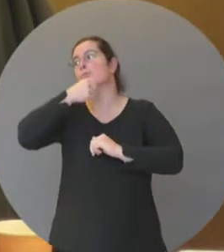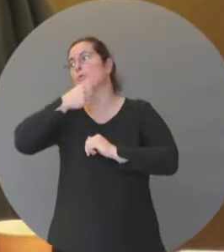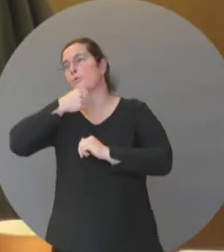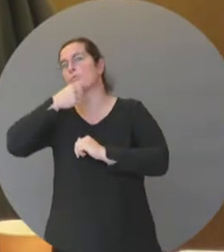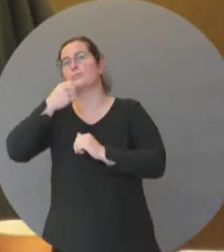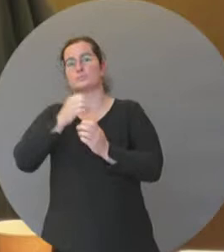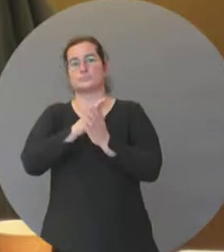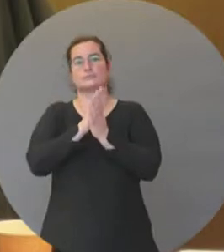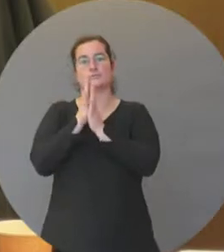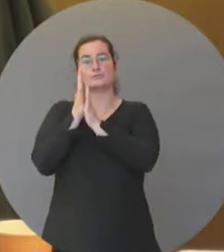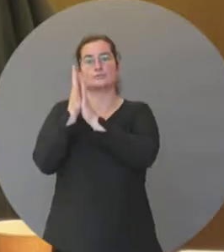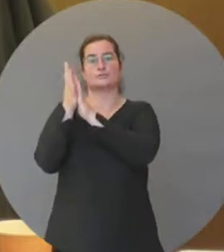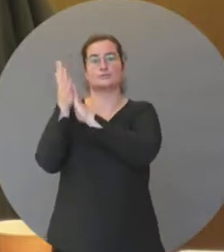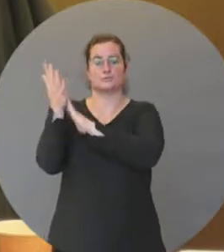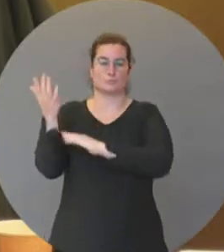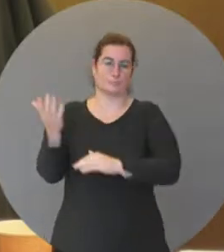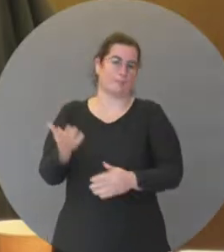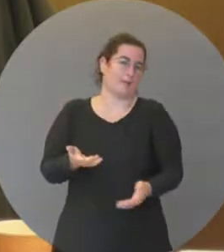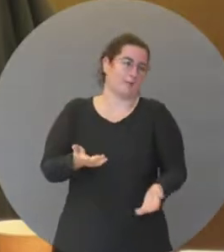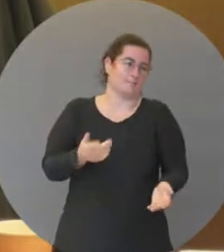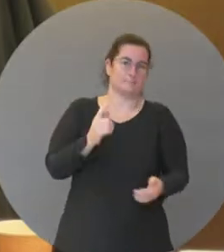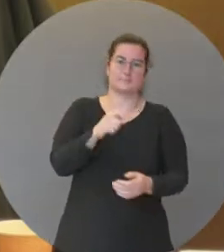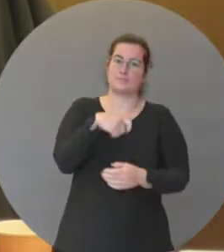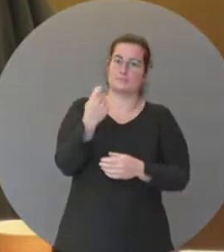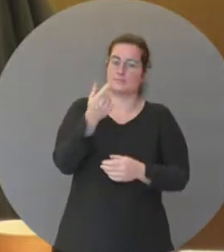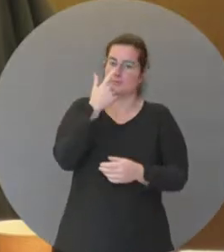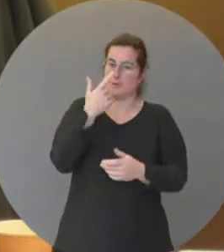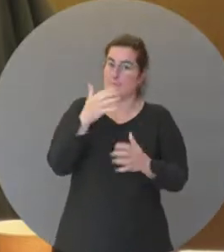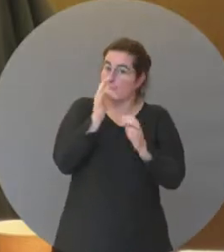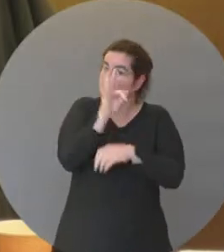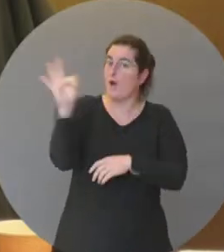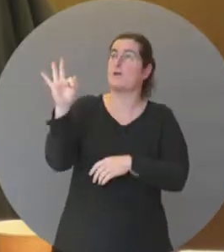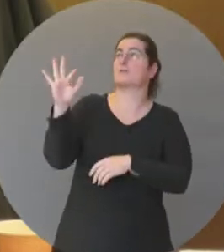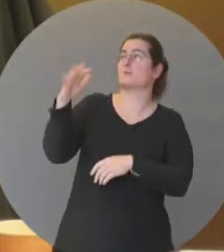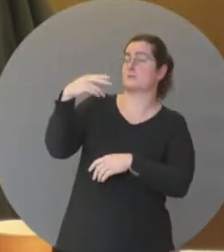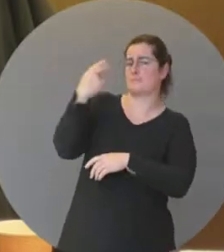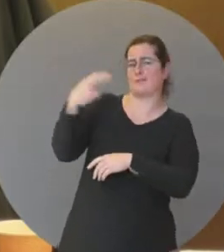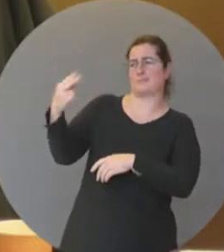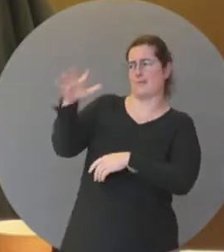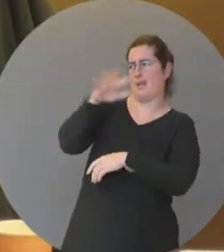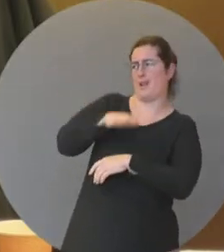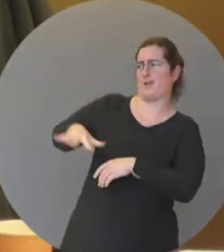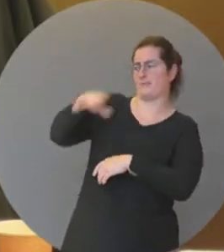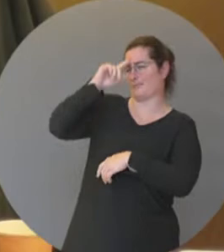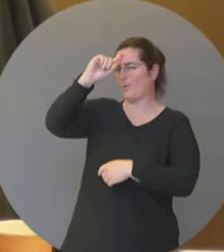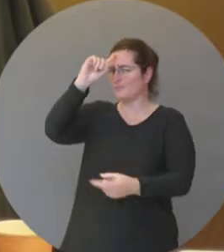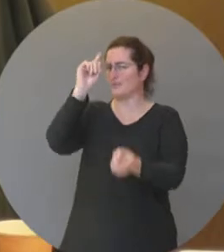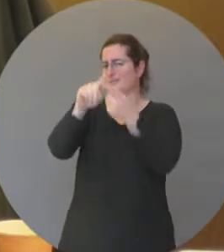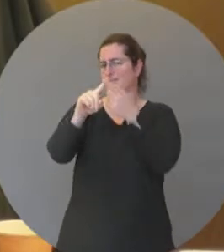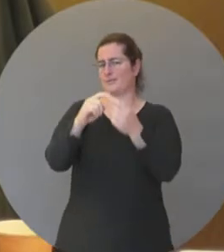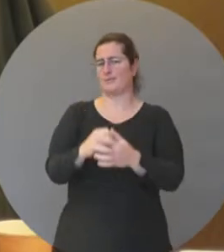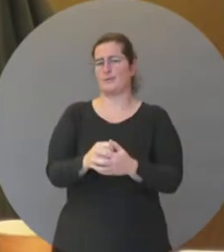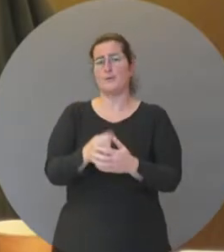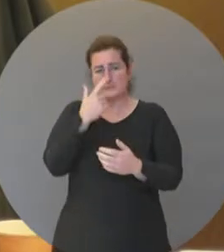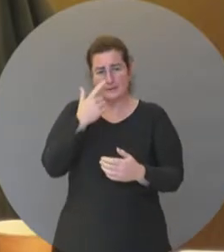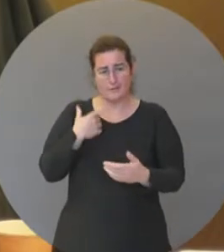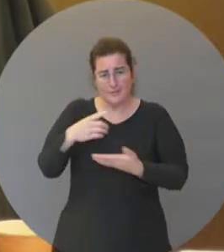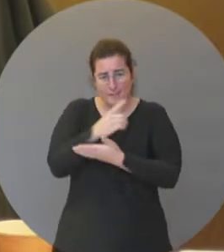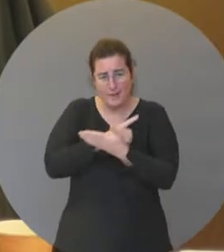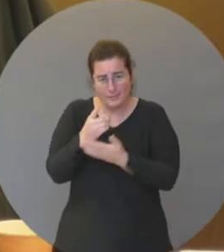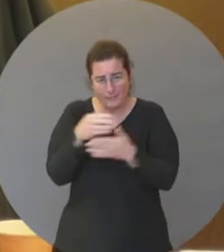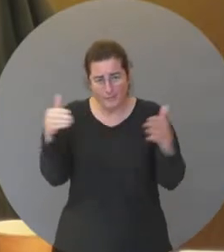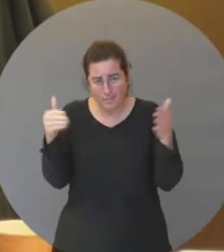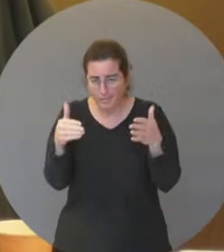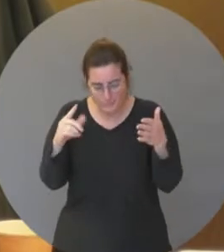c'est il me semble un enjeu national même ça dépasse évidemment notre notre département